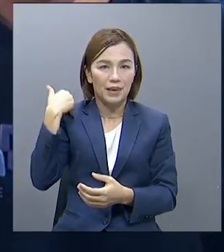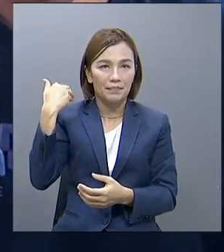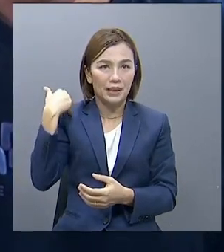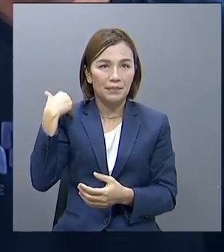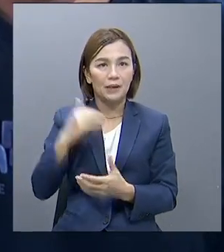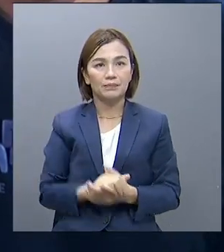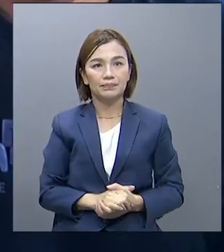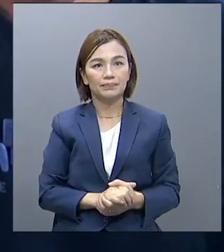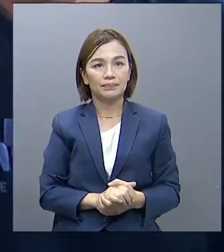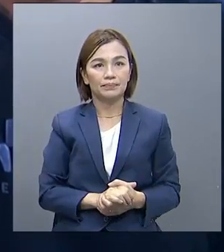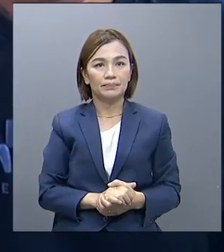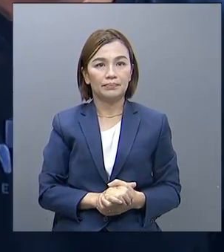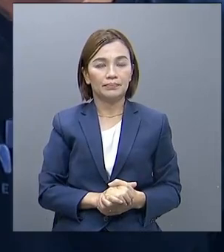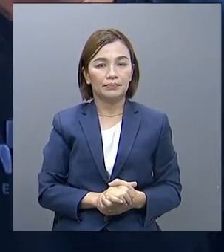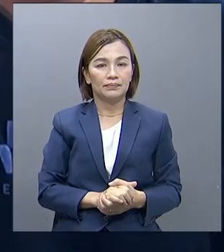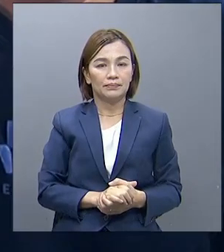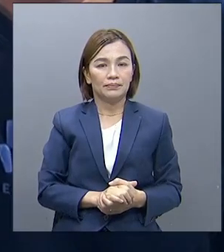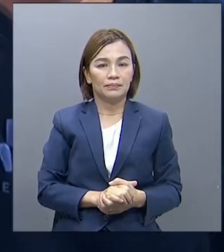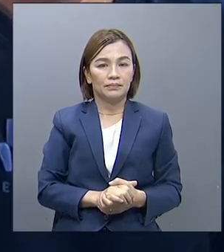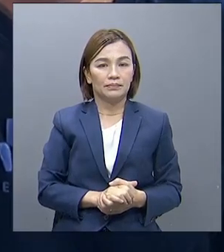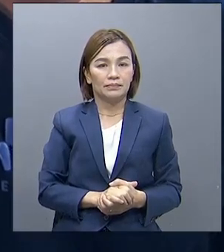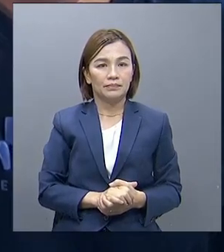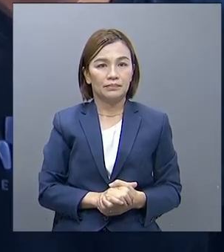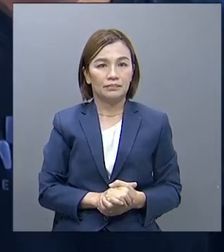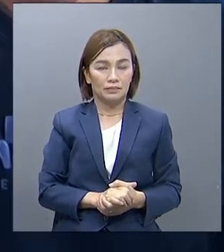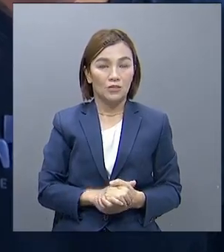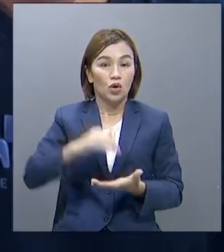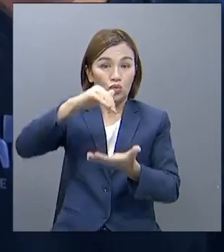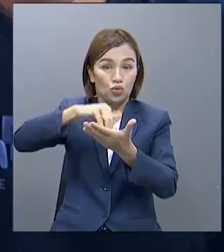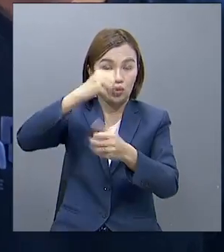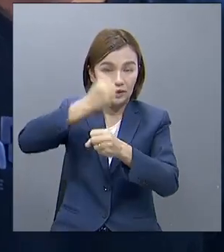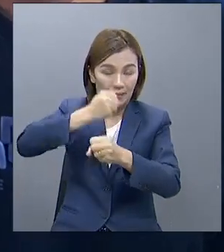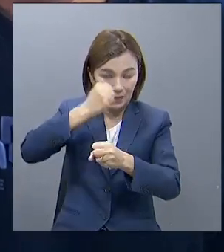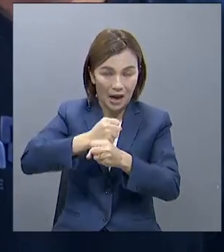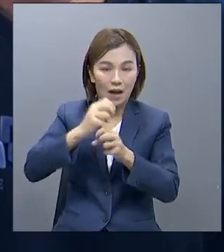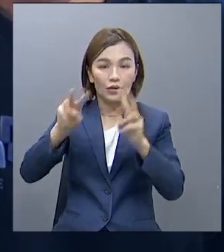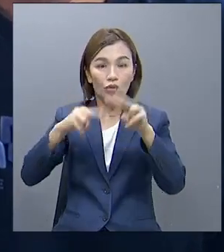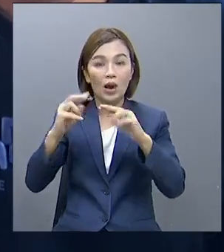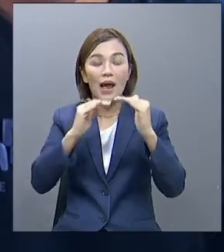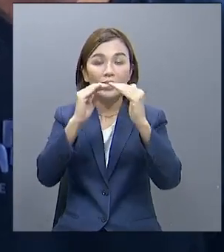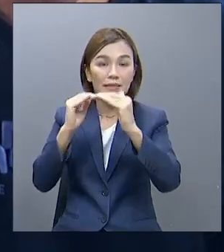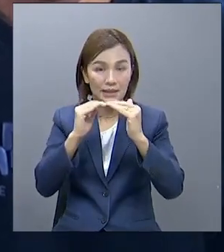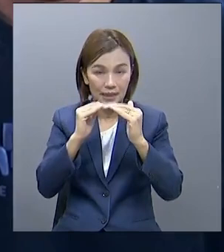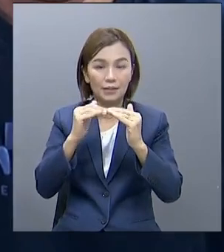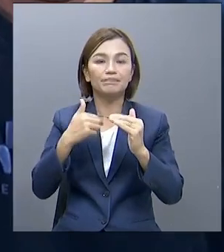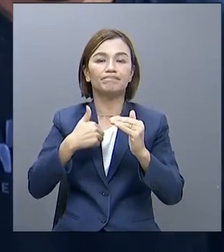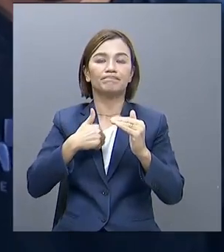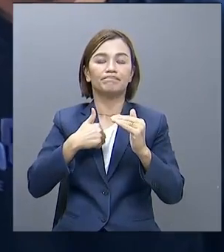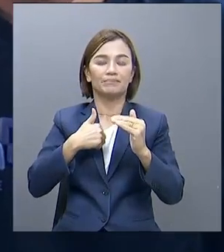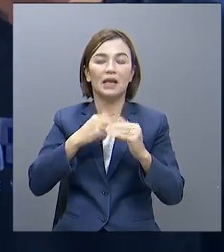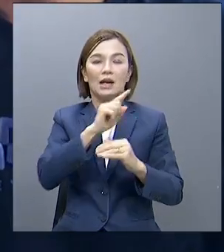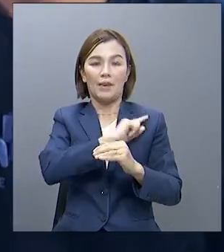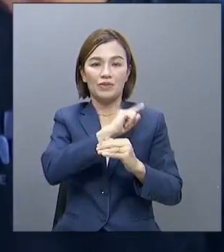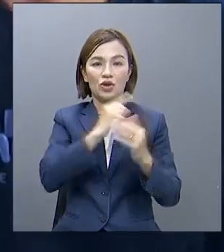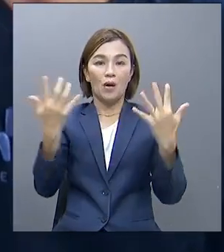ระอยู่ซึ่งตรงนี้ทางสำนักงานอัยการคุ้มครองสิทธิ์เนี่ยก็จะได้เป็นตัวกลางในการช่วยประสานงานนะครับ